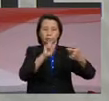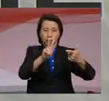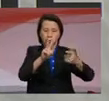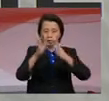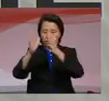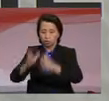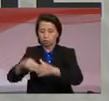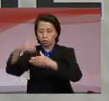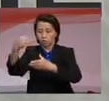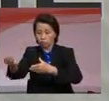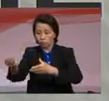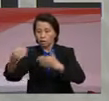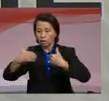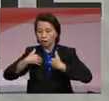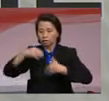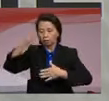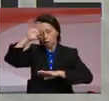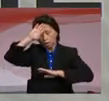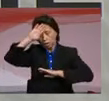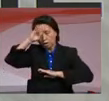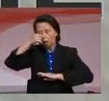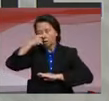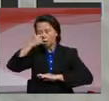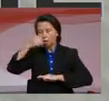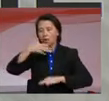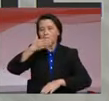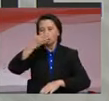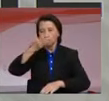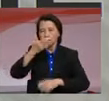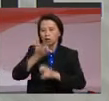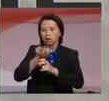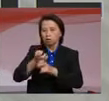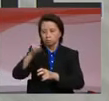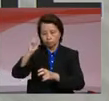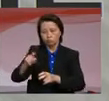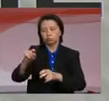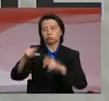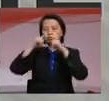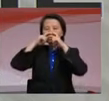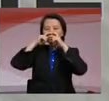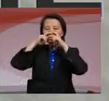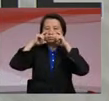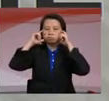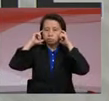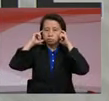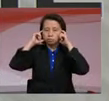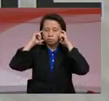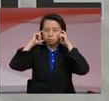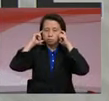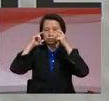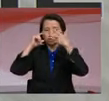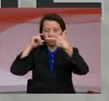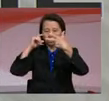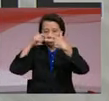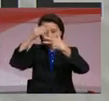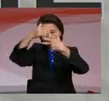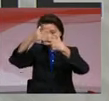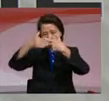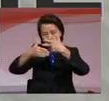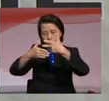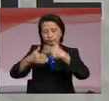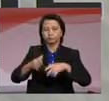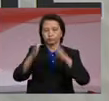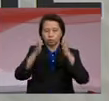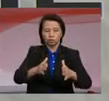orang awam yang mempunyai gejala saluran pernafasan perlu menggunakan surgical three-ply mask. Orang